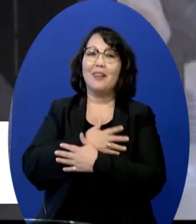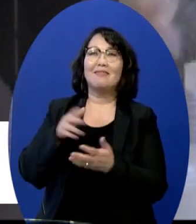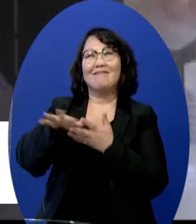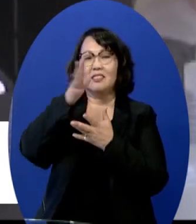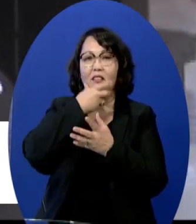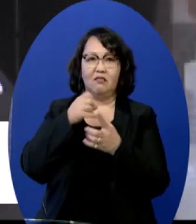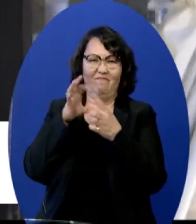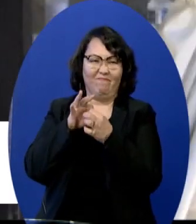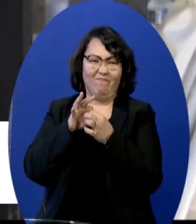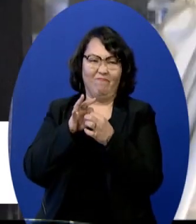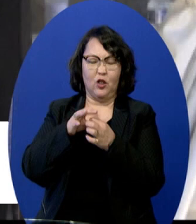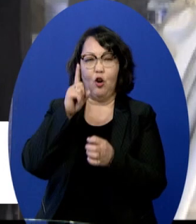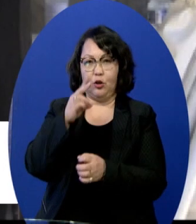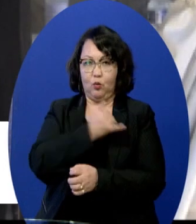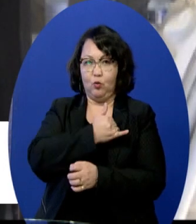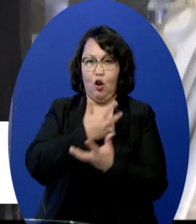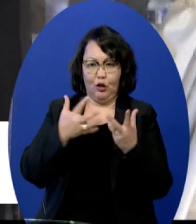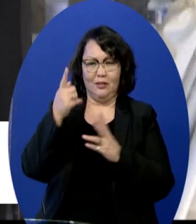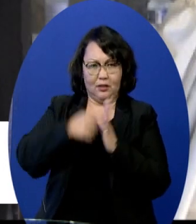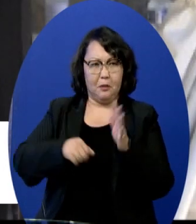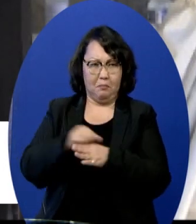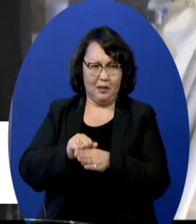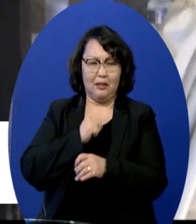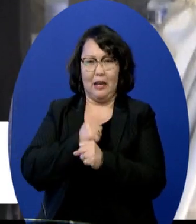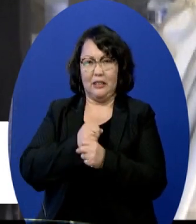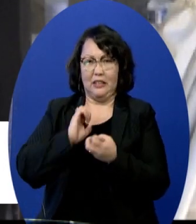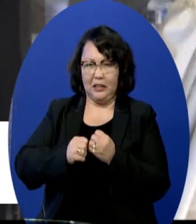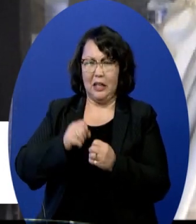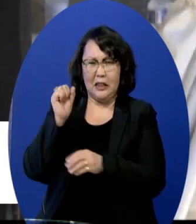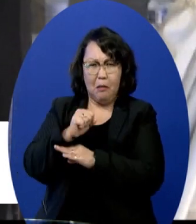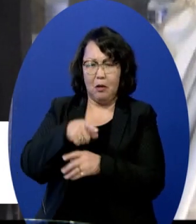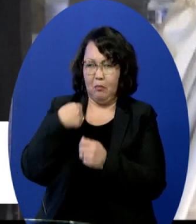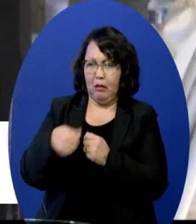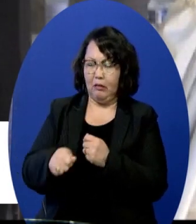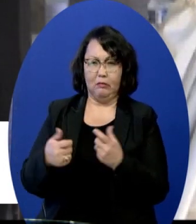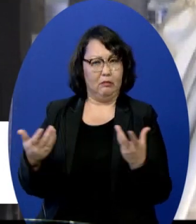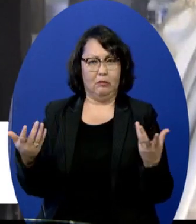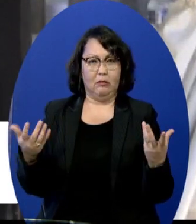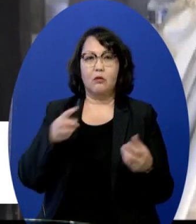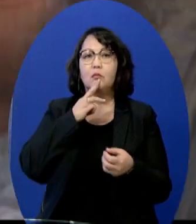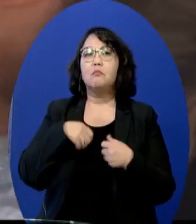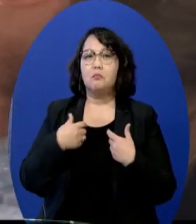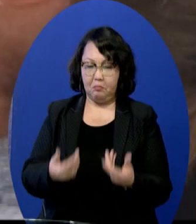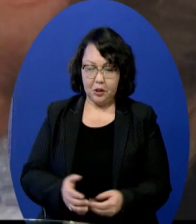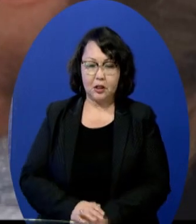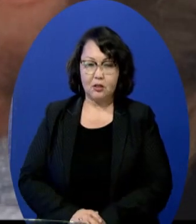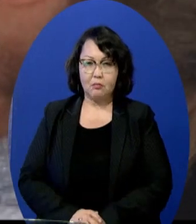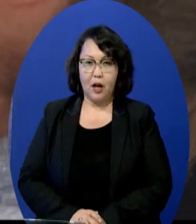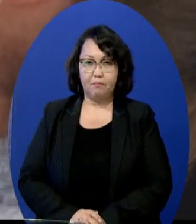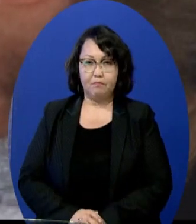нутгуудын захирагч нар гэхэд олон сарын бэлтгэл ажилд хий хөрөнгө мөнгө үрлээ хэмээн мэдгдэж байсан юм.